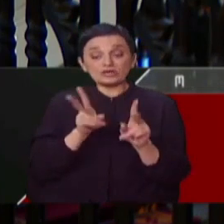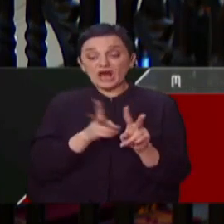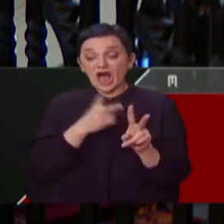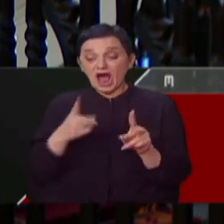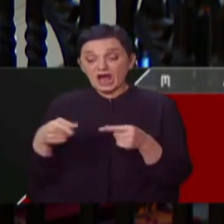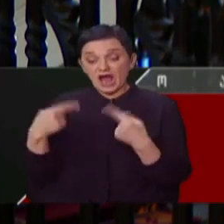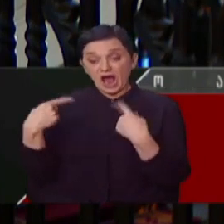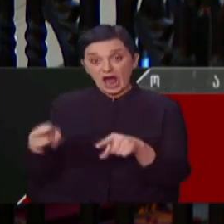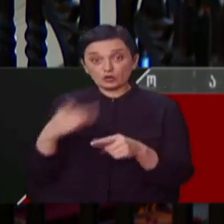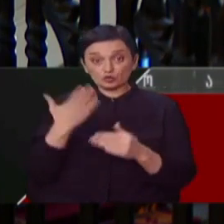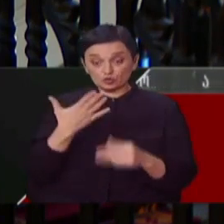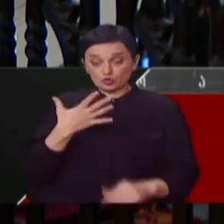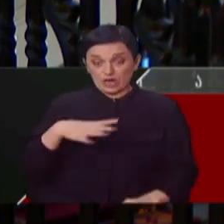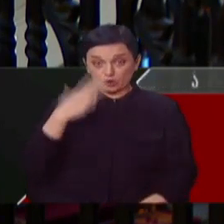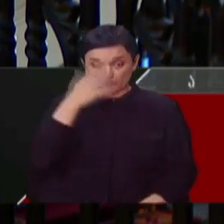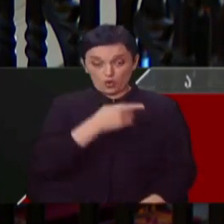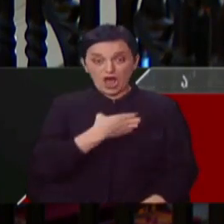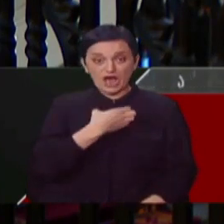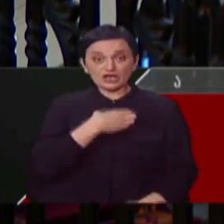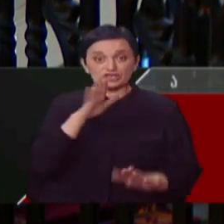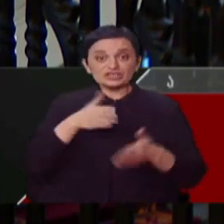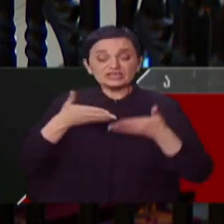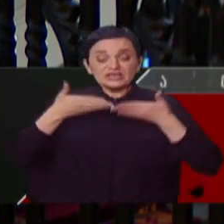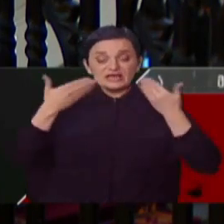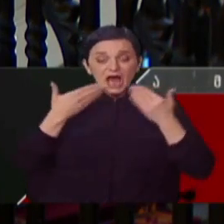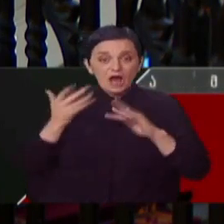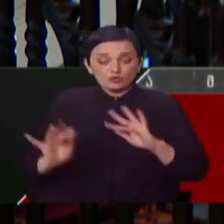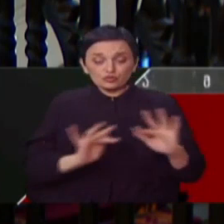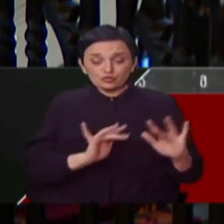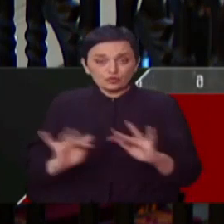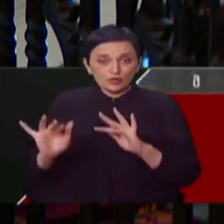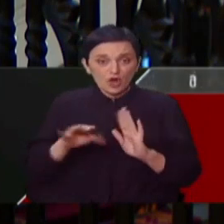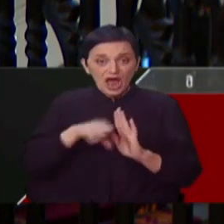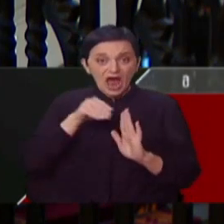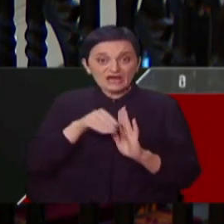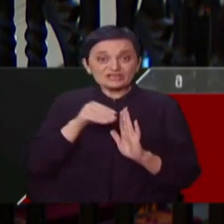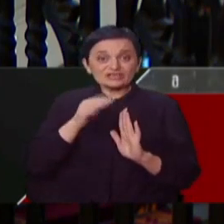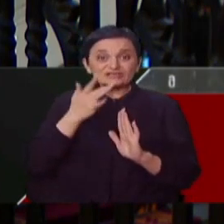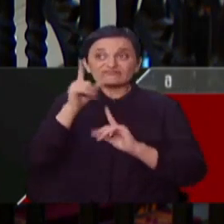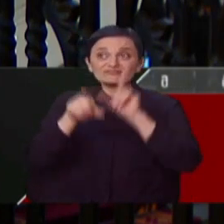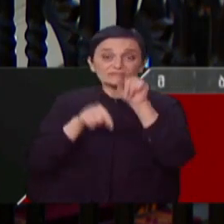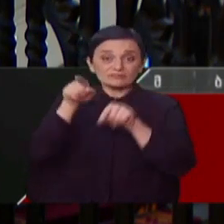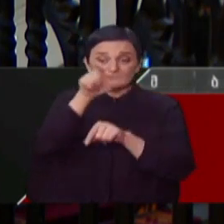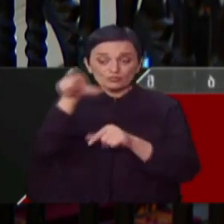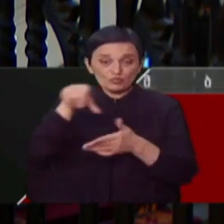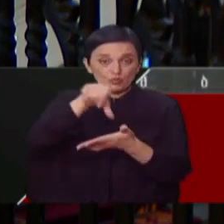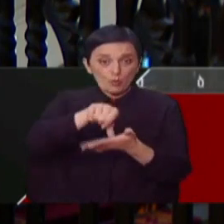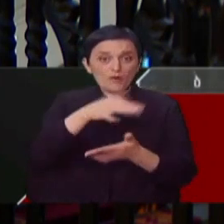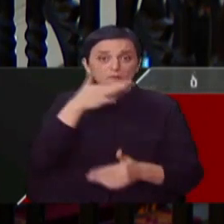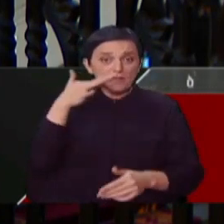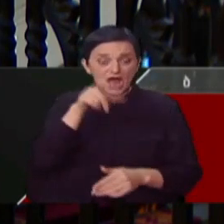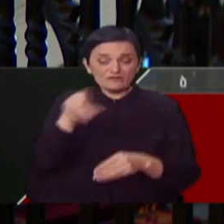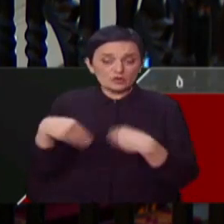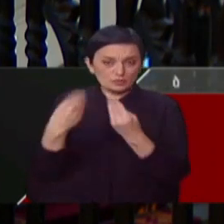ალტერნატიული. თუ აი ამის ეშინია ქართულ ოცნებას, მაშინ გავამარტივოთ პროცედურა არჩევნებში ემიგრანტების მონაწილეობის და ბევრ ადამიანს